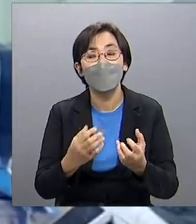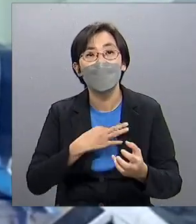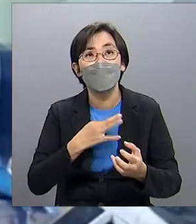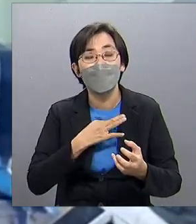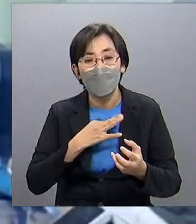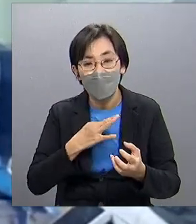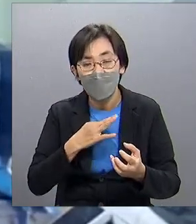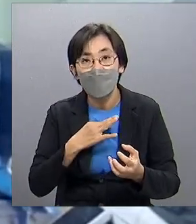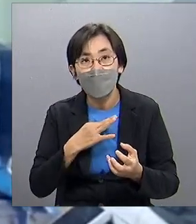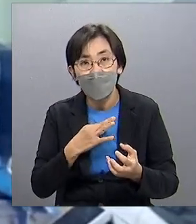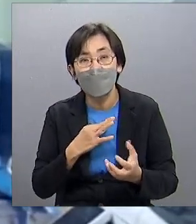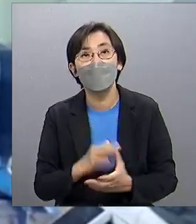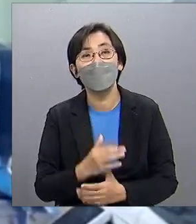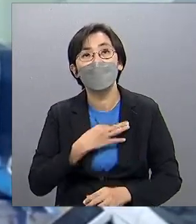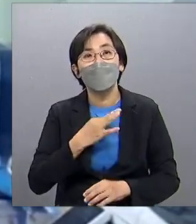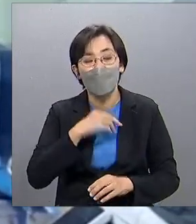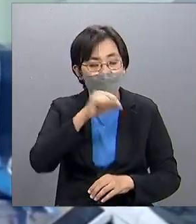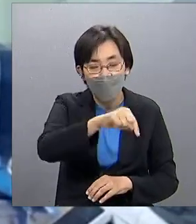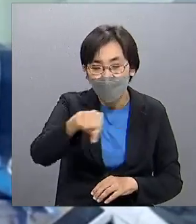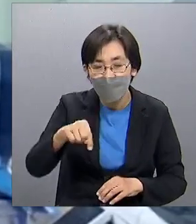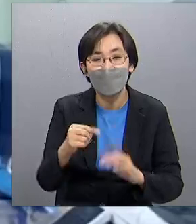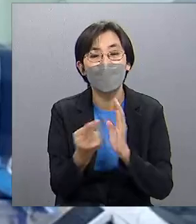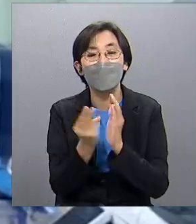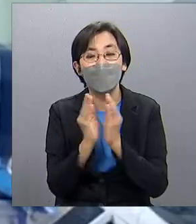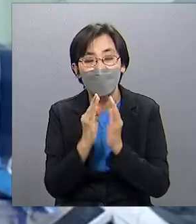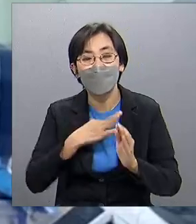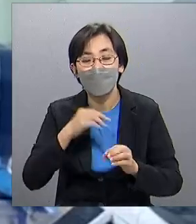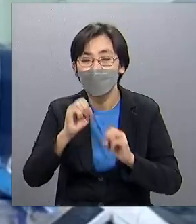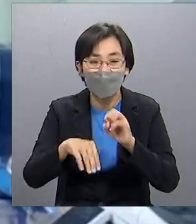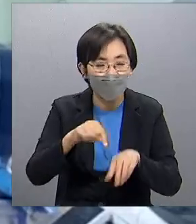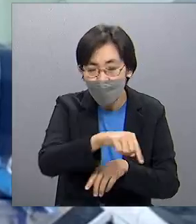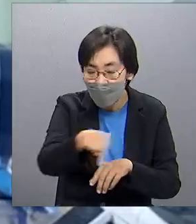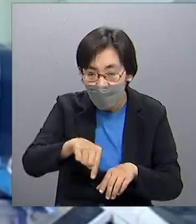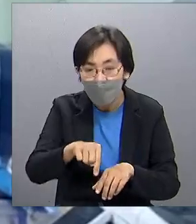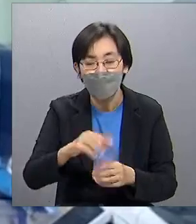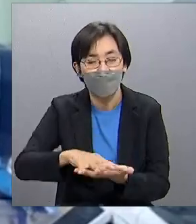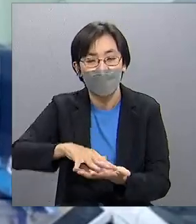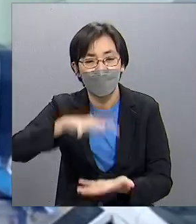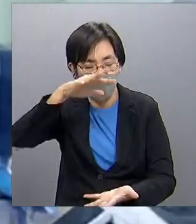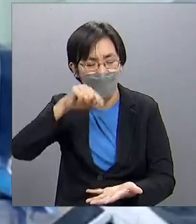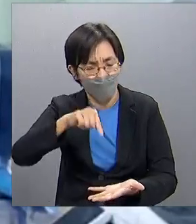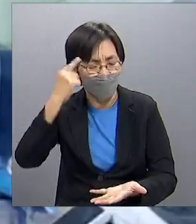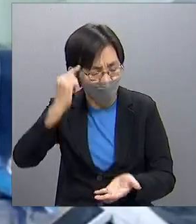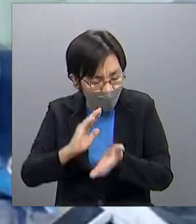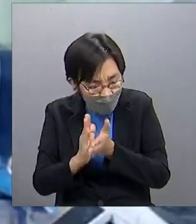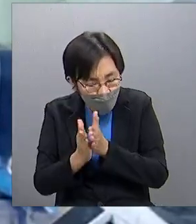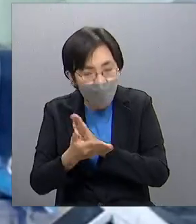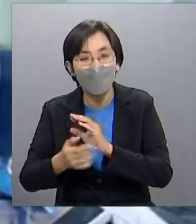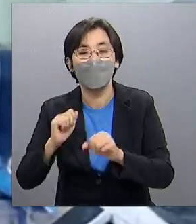สิ่งที่มีอยู่ในจังหวัดหนองบัวลำภูแล้วก็มีจำนวนเยอะมากนะคะเพราะว่าเมืองหนองบัวลำ